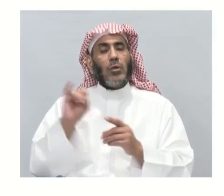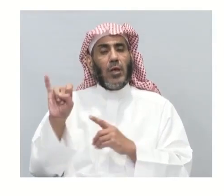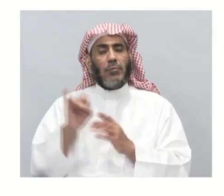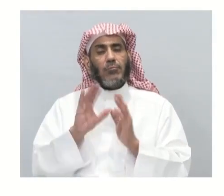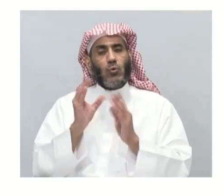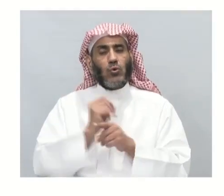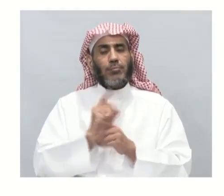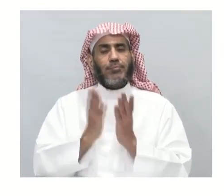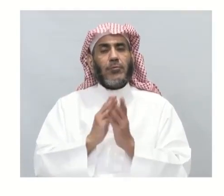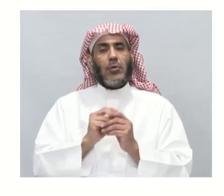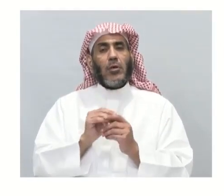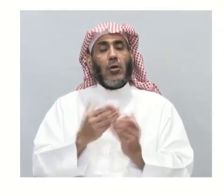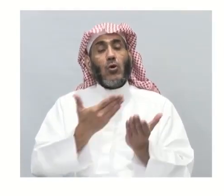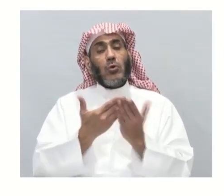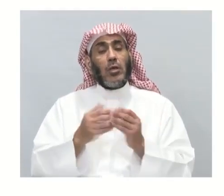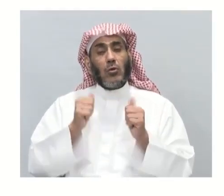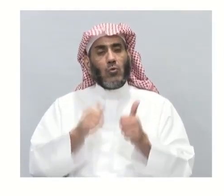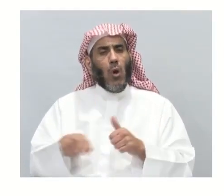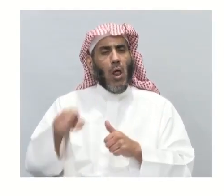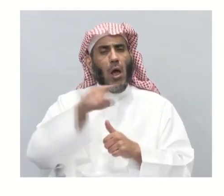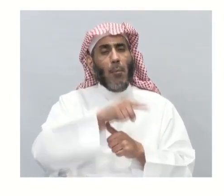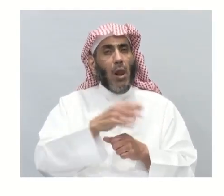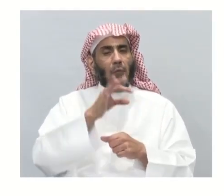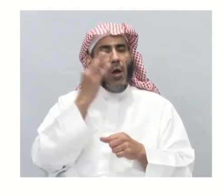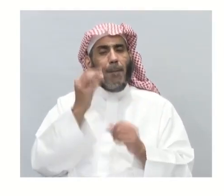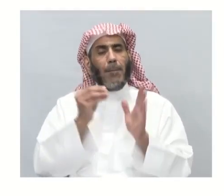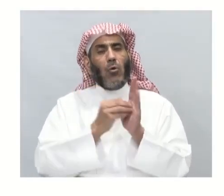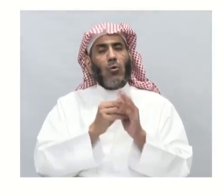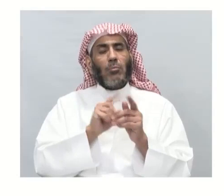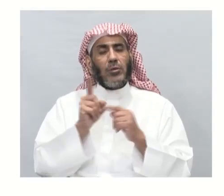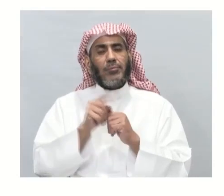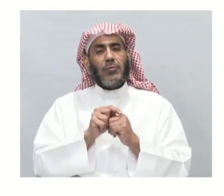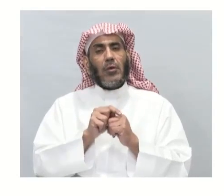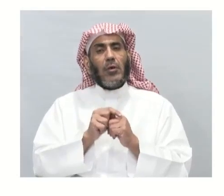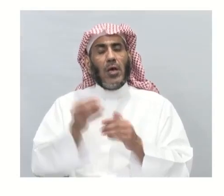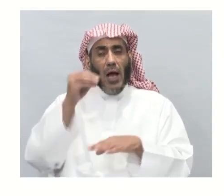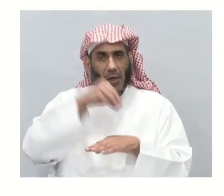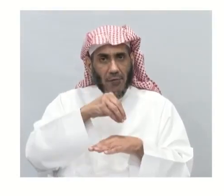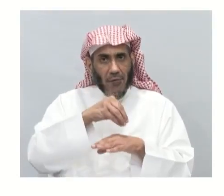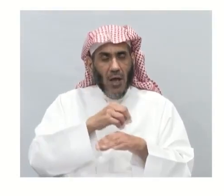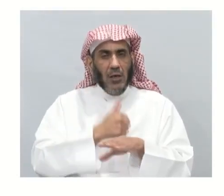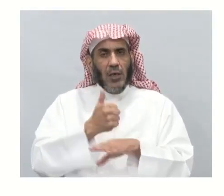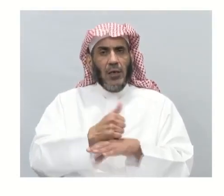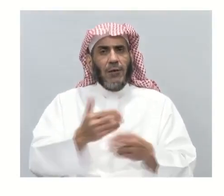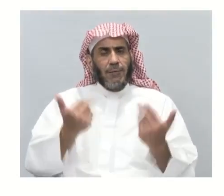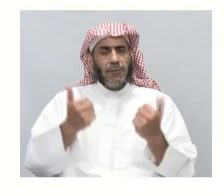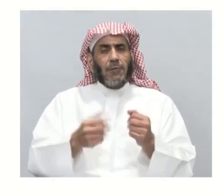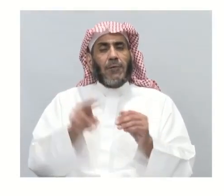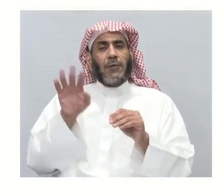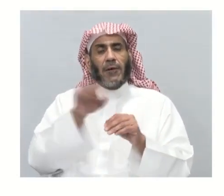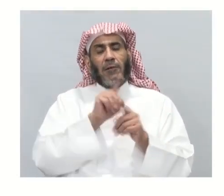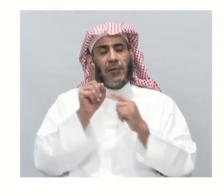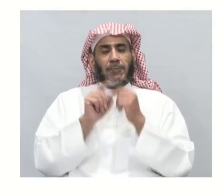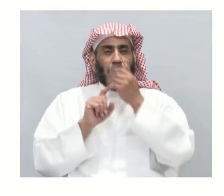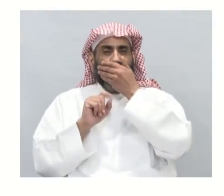التاليه لمساعده الطلاب على فهم الموضوع ثم اشار هنا بقوله اضف اساليب اخرى في الفراغ